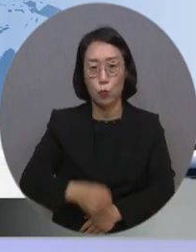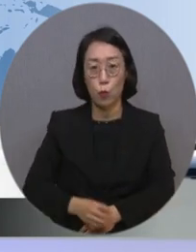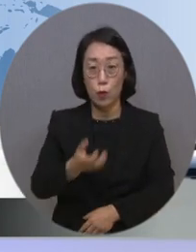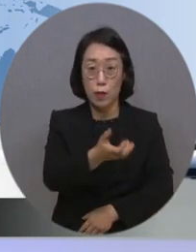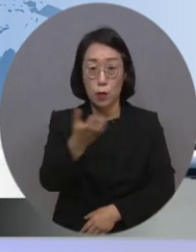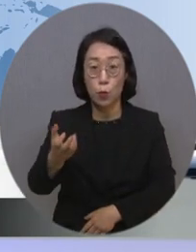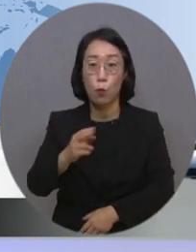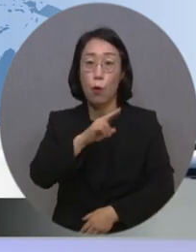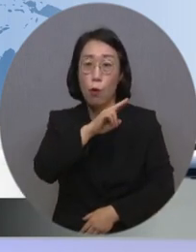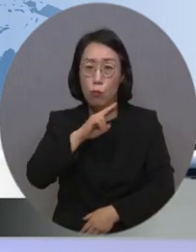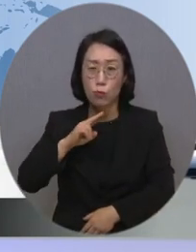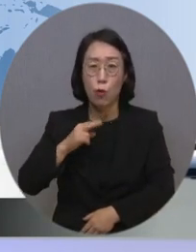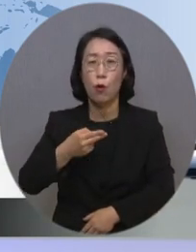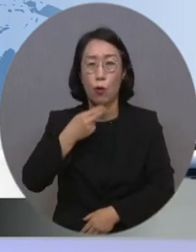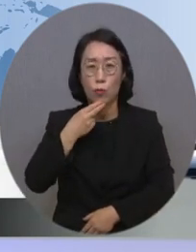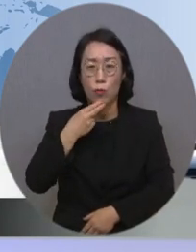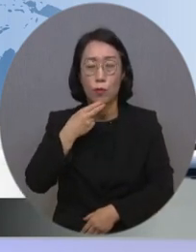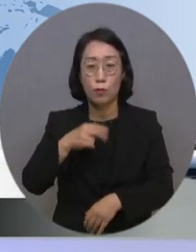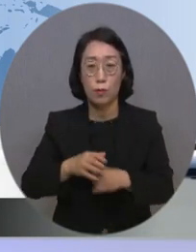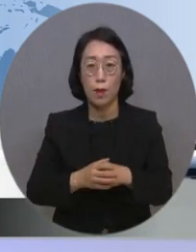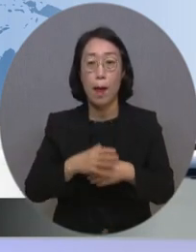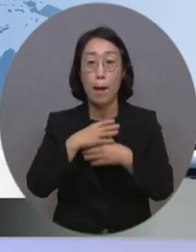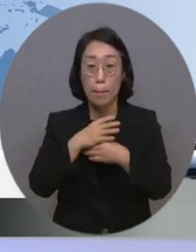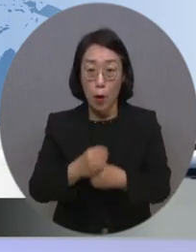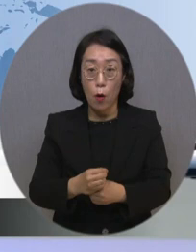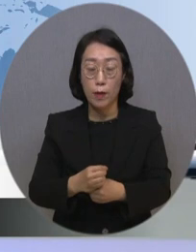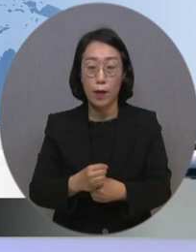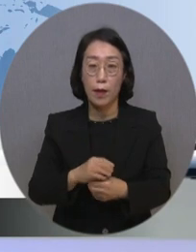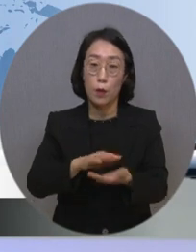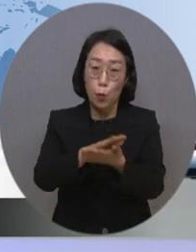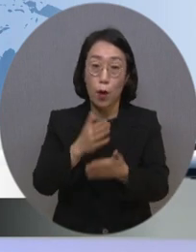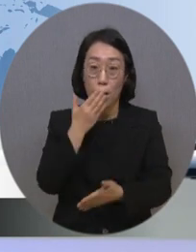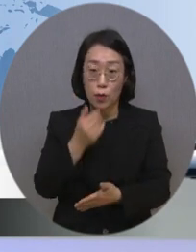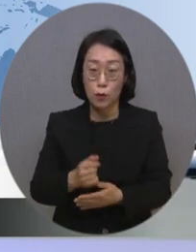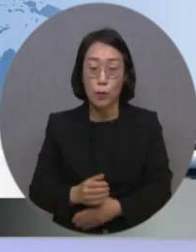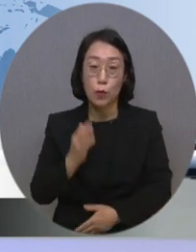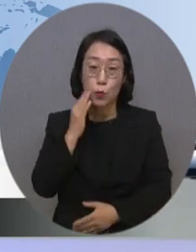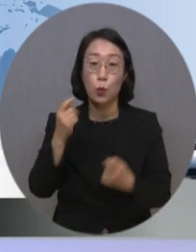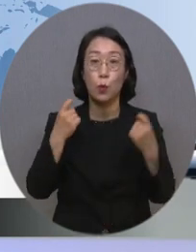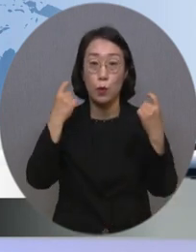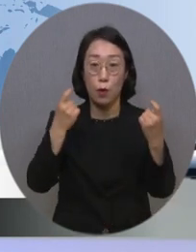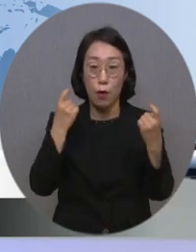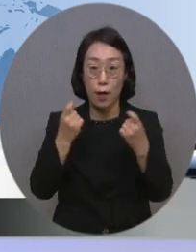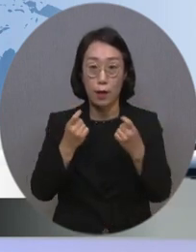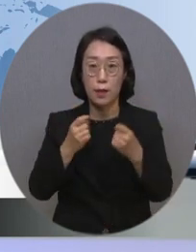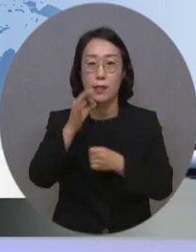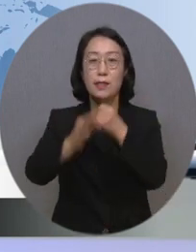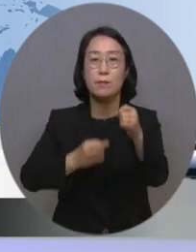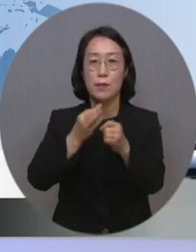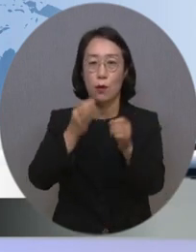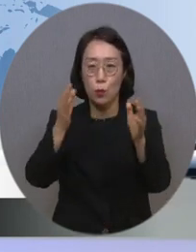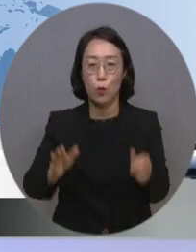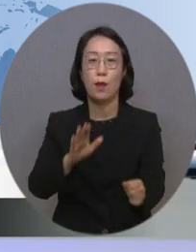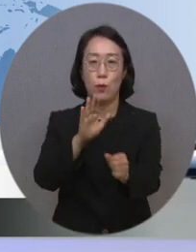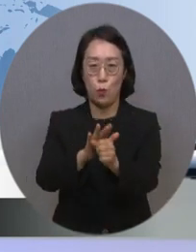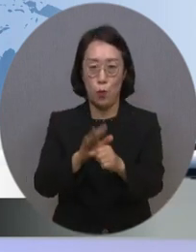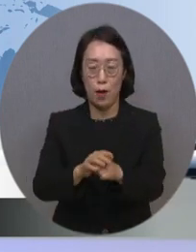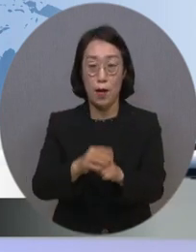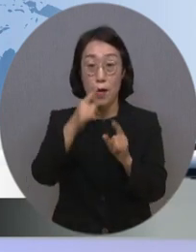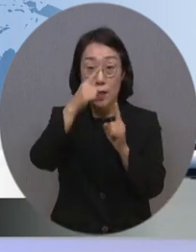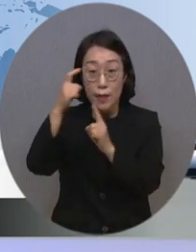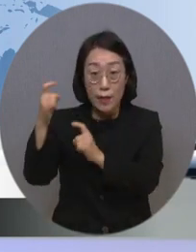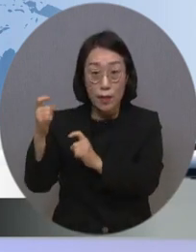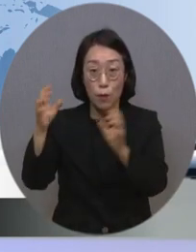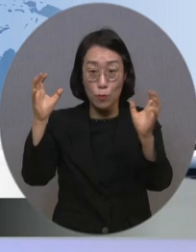있는 장애인들이 여가 생활을 마음 편히 즐길 수 있도록 돕는 초록 여행이 10주년을 맞았습니다. 이를 기념하는